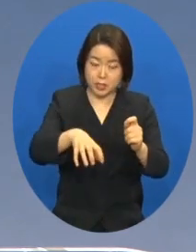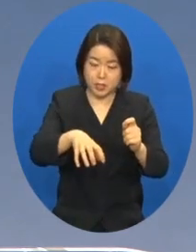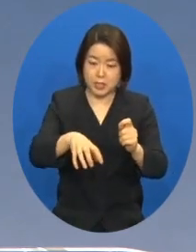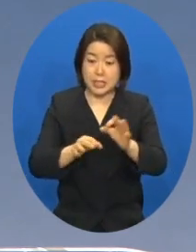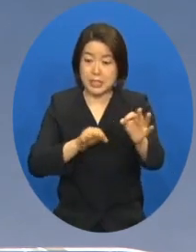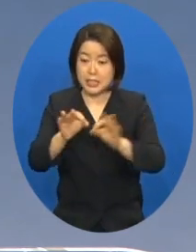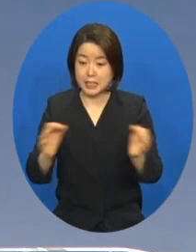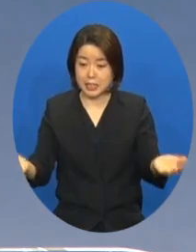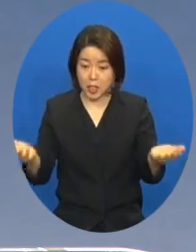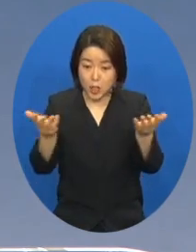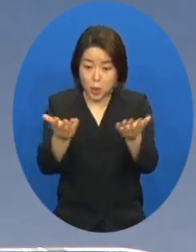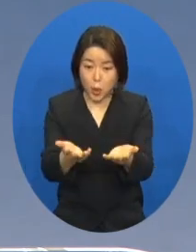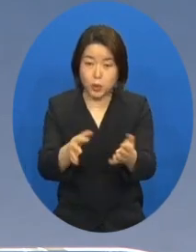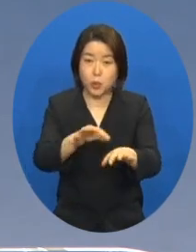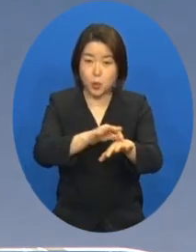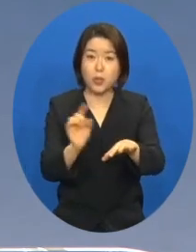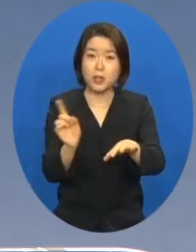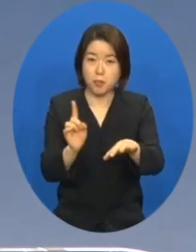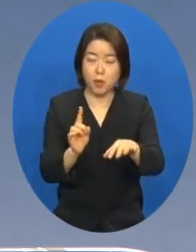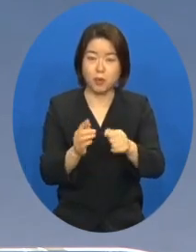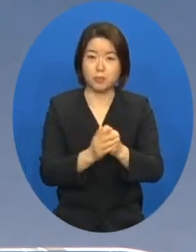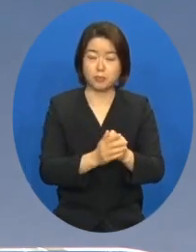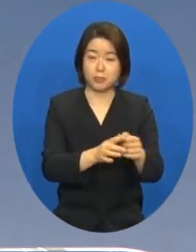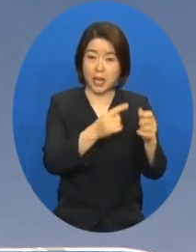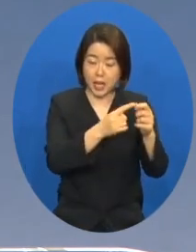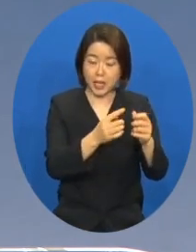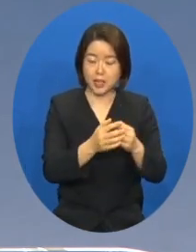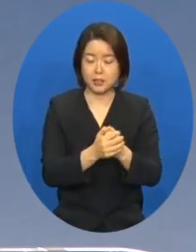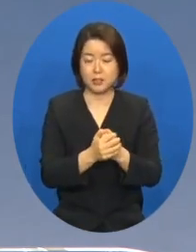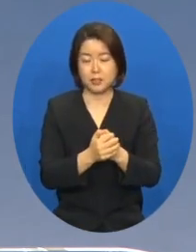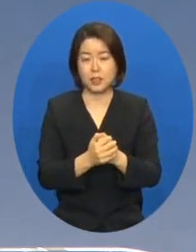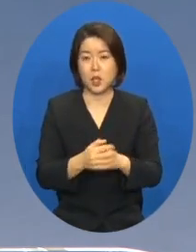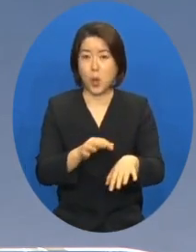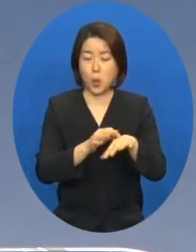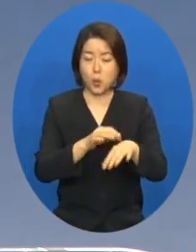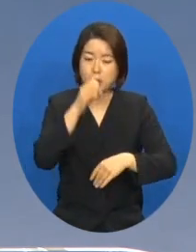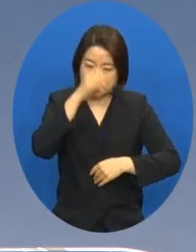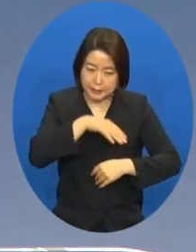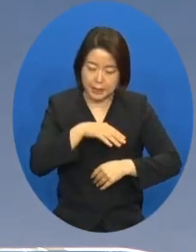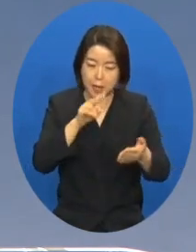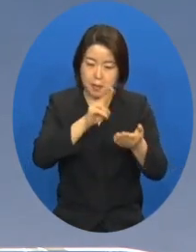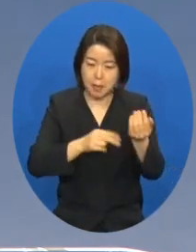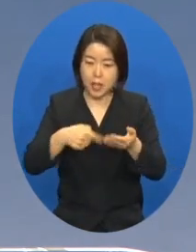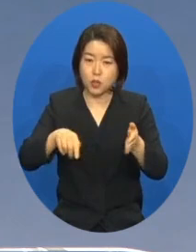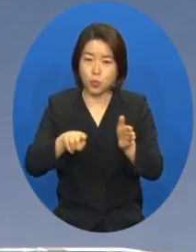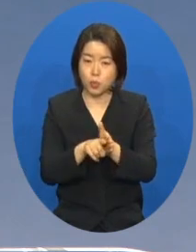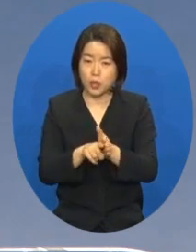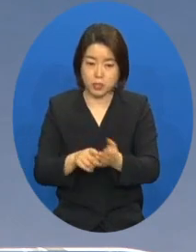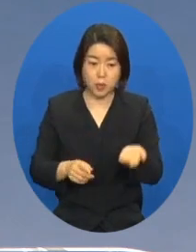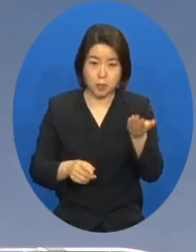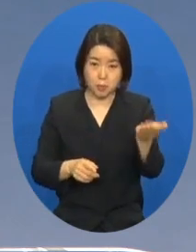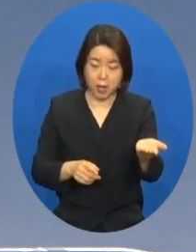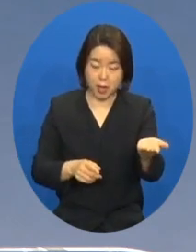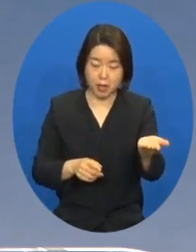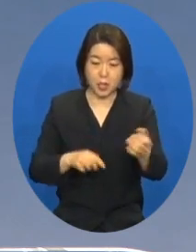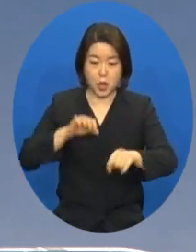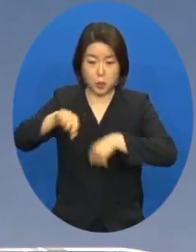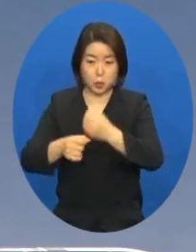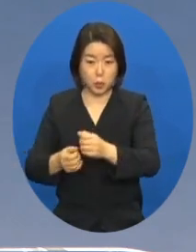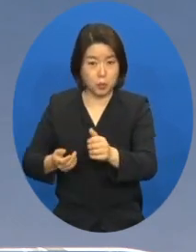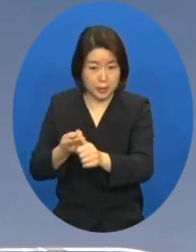나오는 고기는 하나는 그냥 고기를 팔려고 그런 가축을